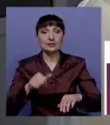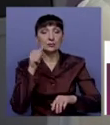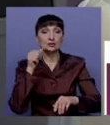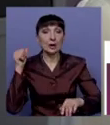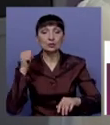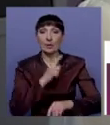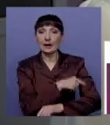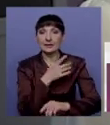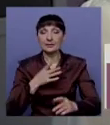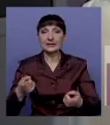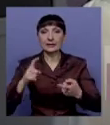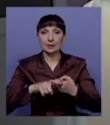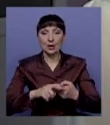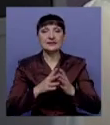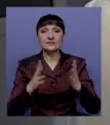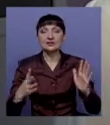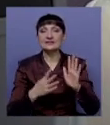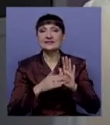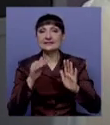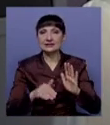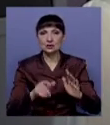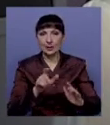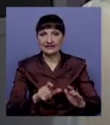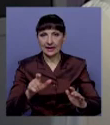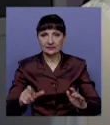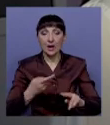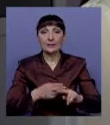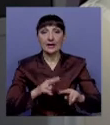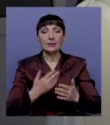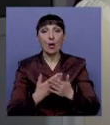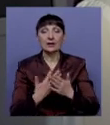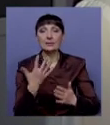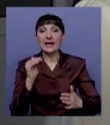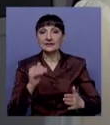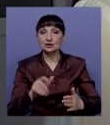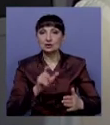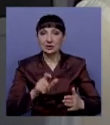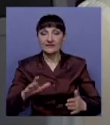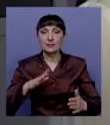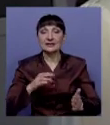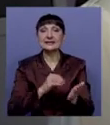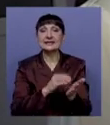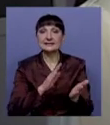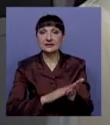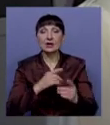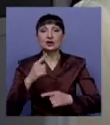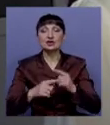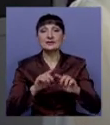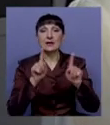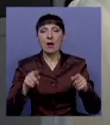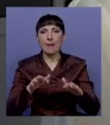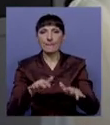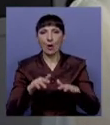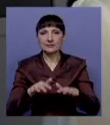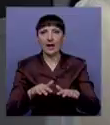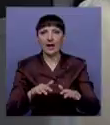к поликлинике было прикреплено свыше 9000 пациентов. При этом около 5000 человек было зарегистрировано через портал